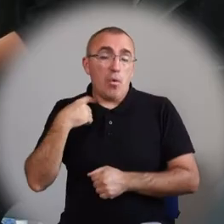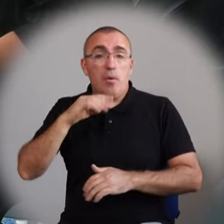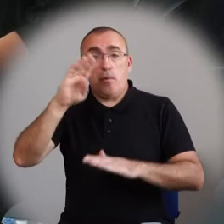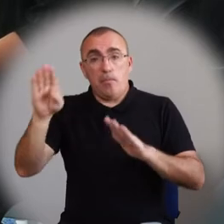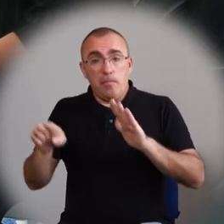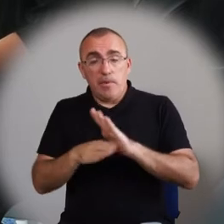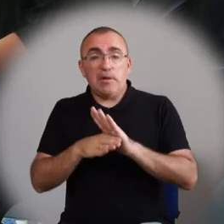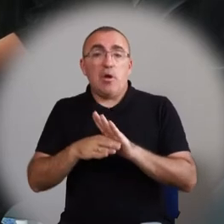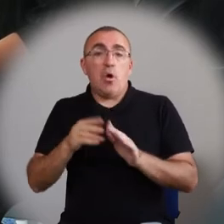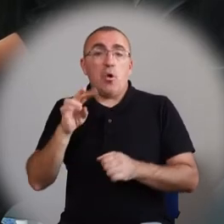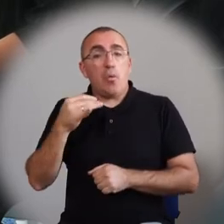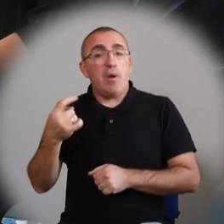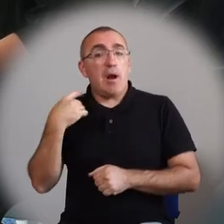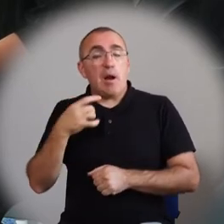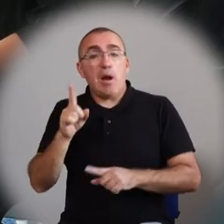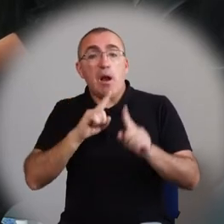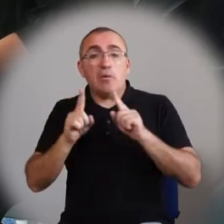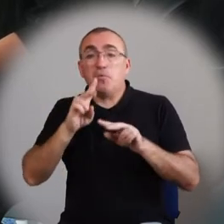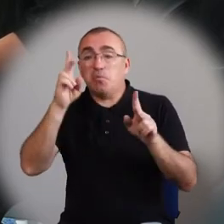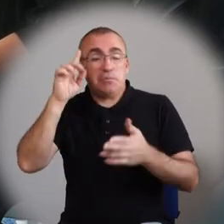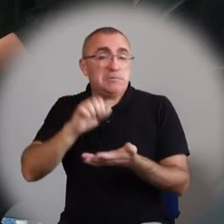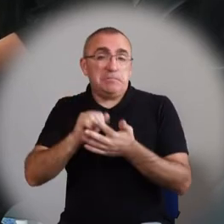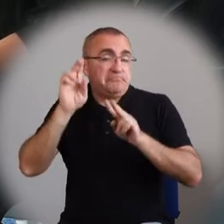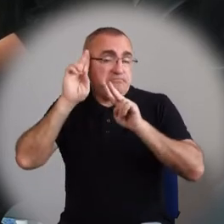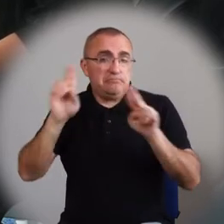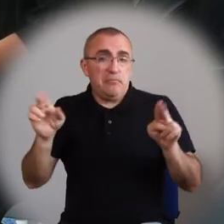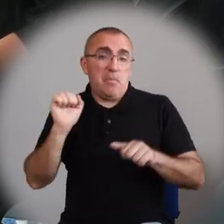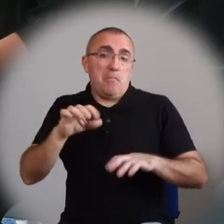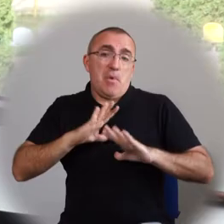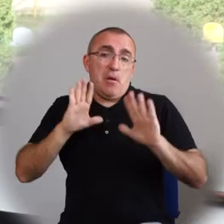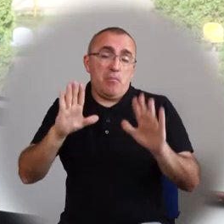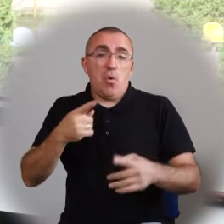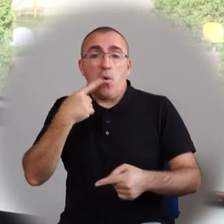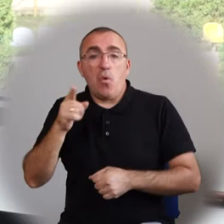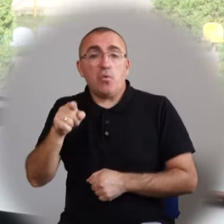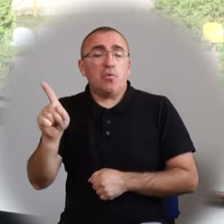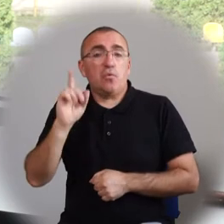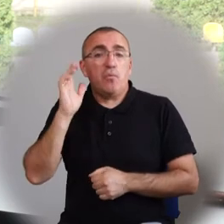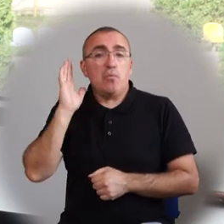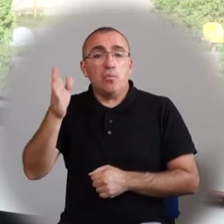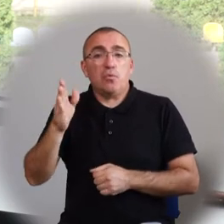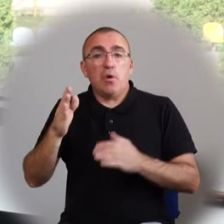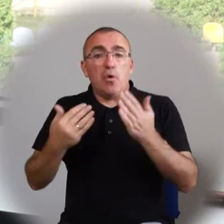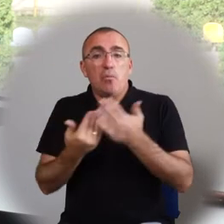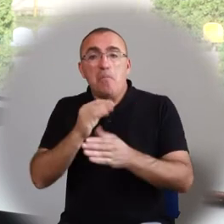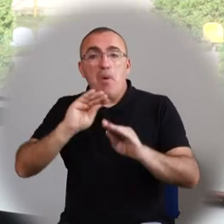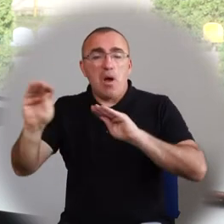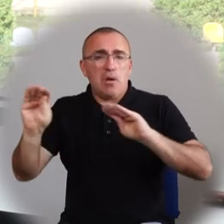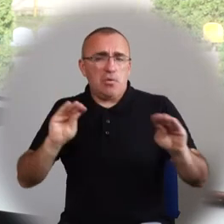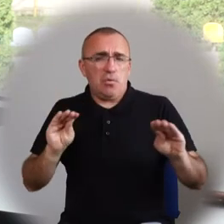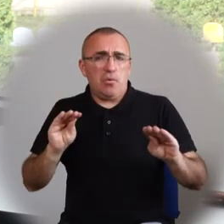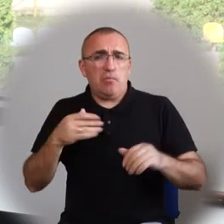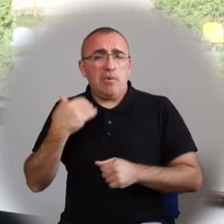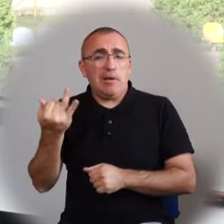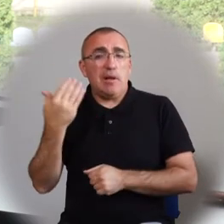Місто Кропивницький буде під Кропивницькою районною радою. Чим вони будуть займатися, ніхто не знає. Мабуть, говорять про те, що буде майном. Але